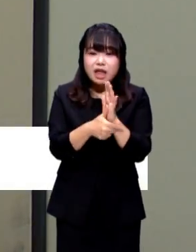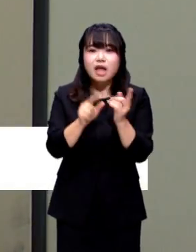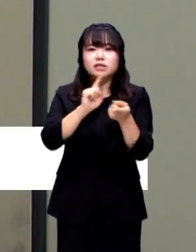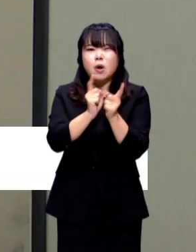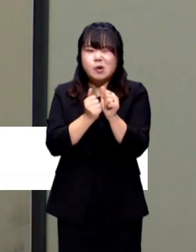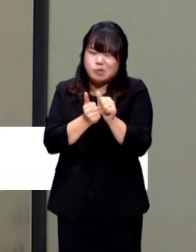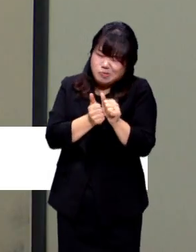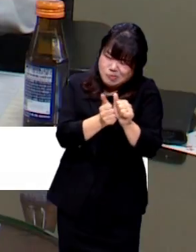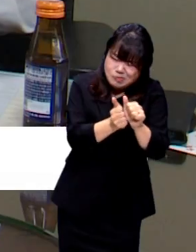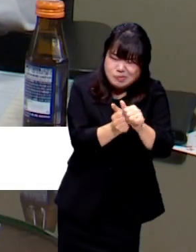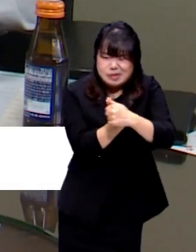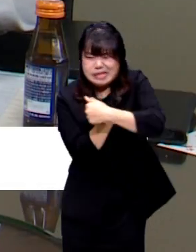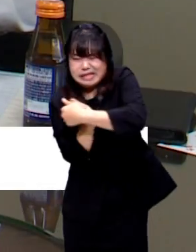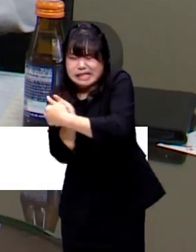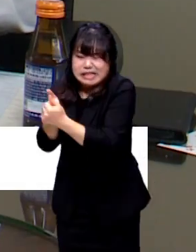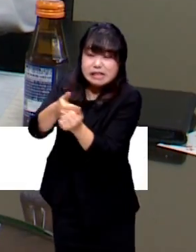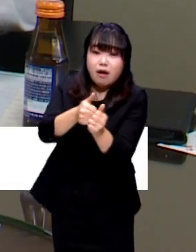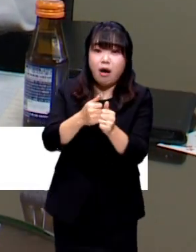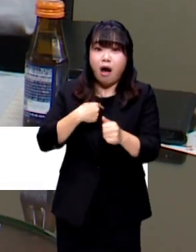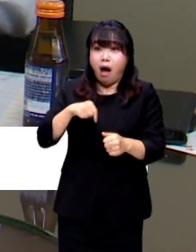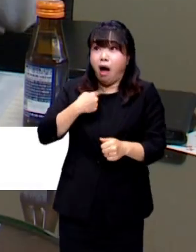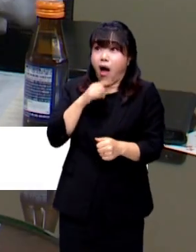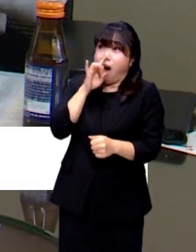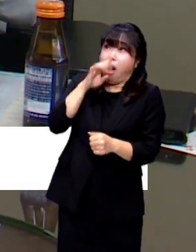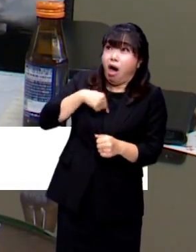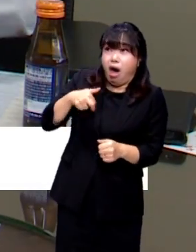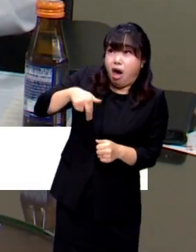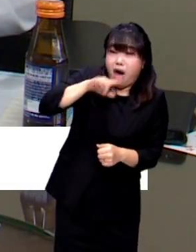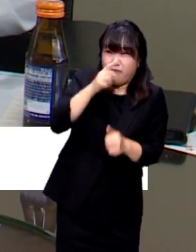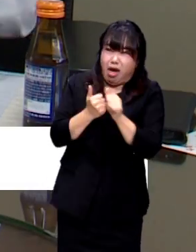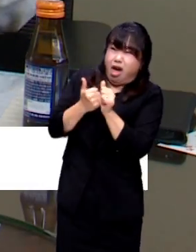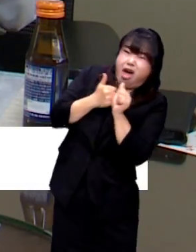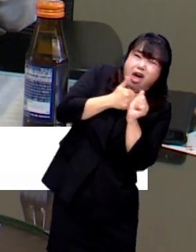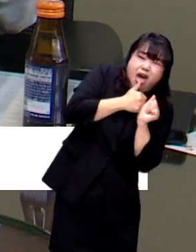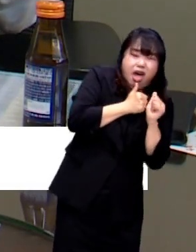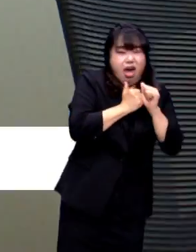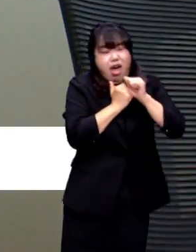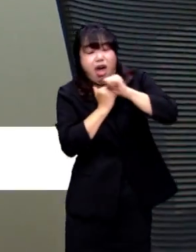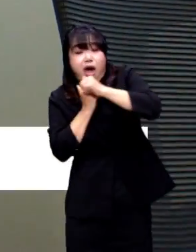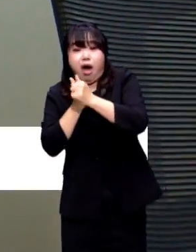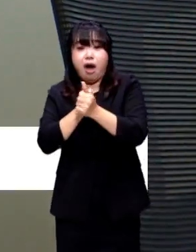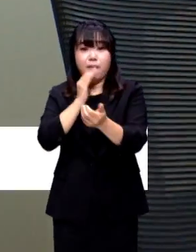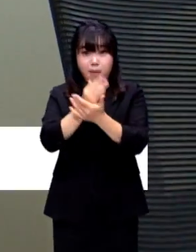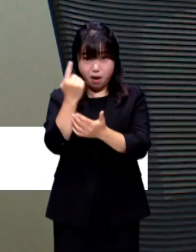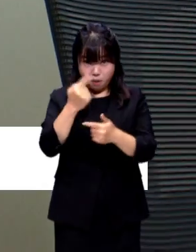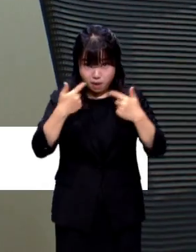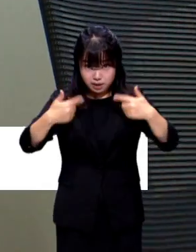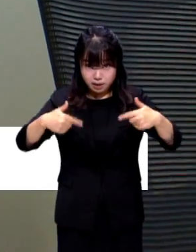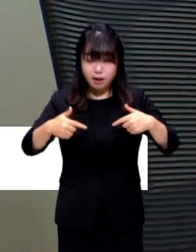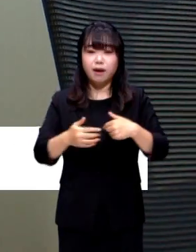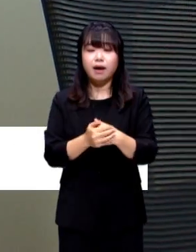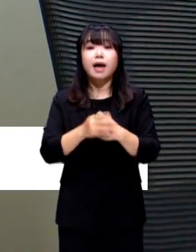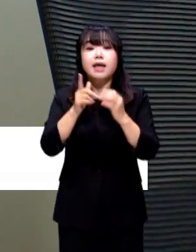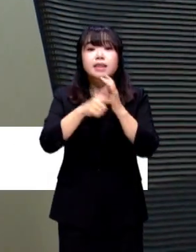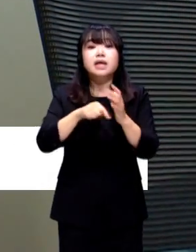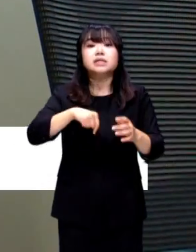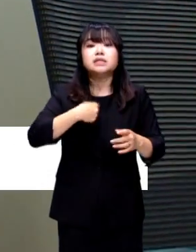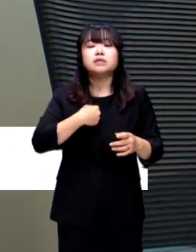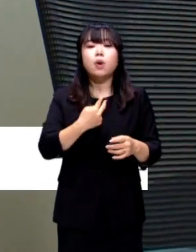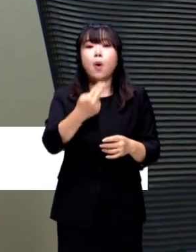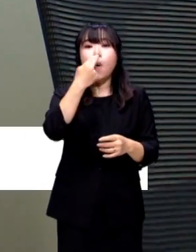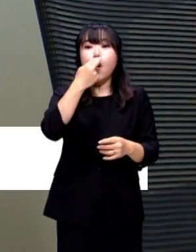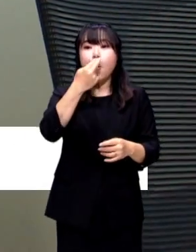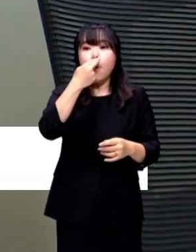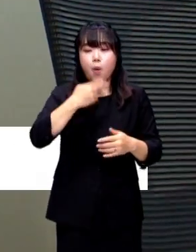당기면서 내 의지대로 몸을 움직일 수 없는 상황이 생깁니다. 전문가들은 이럴 때 스스로 호흡할 수